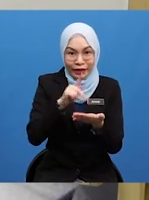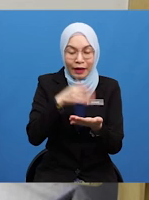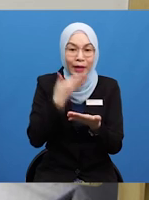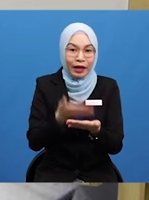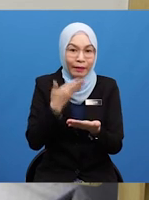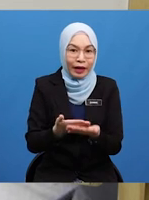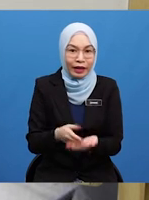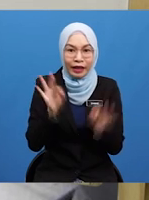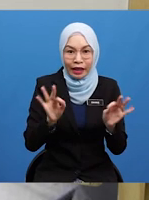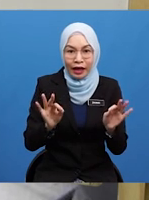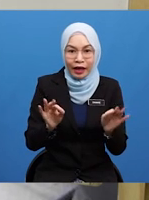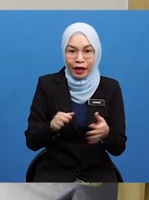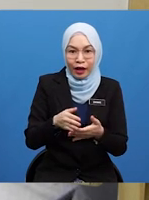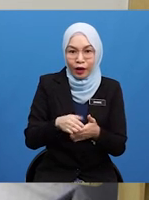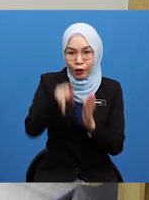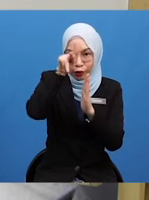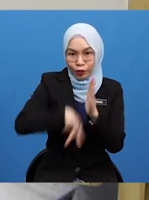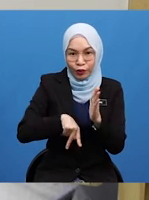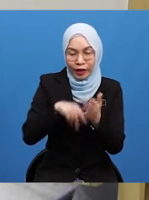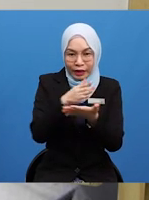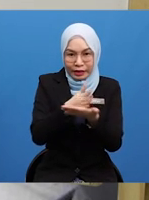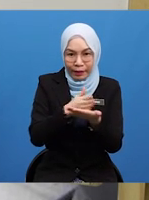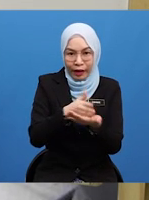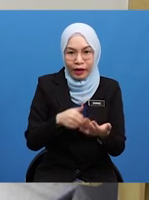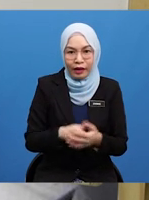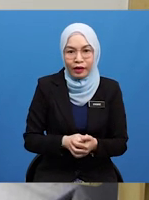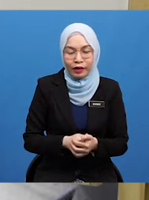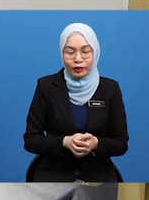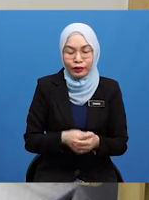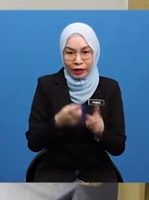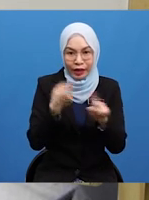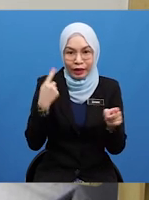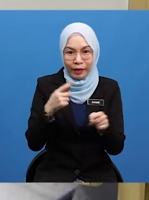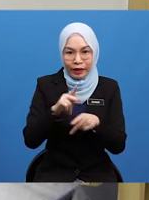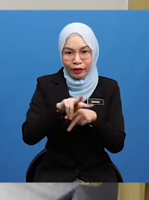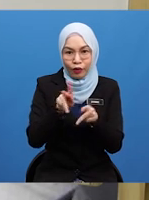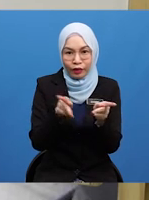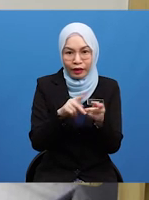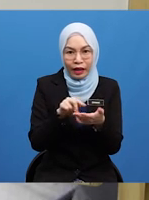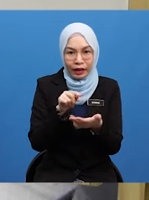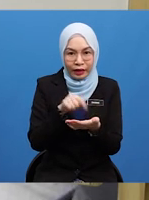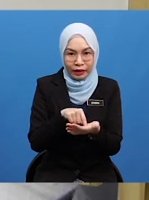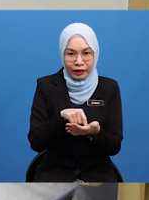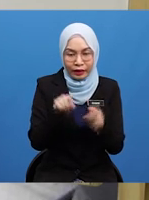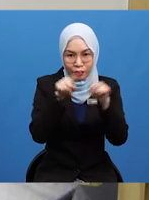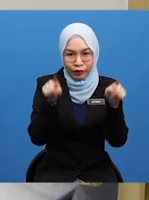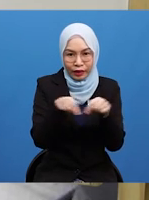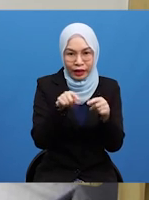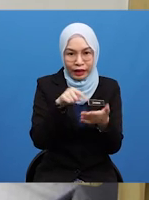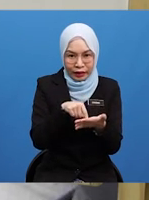kurang separuh daripada kotak dalam kawasan objek yang tidak sekata adalah tidak